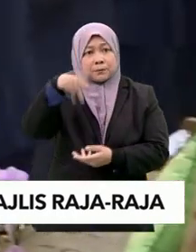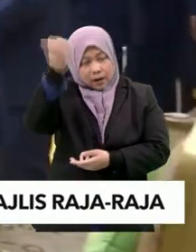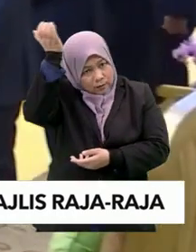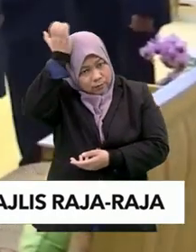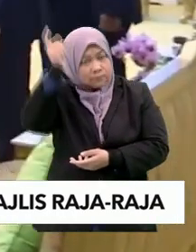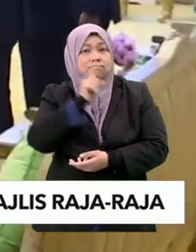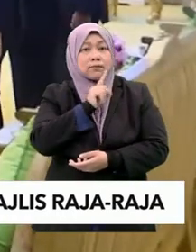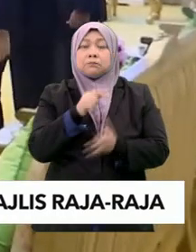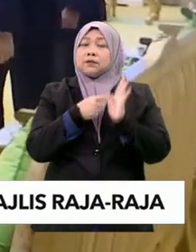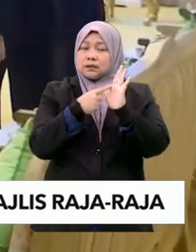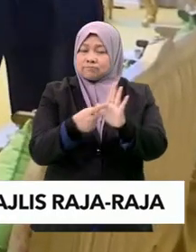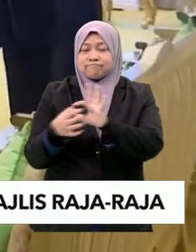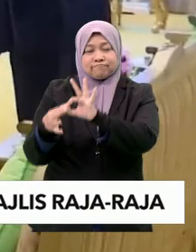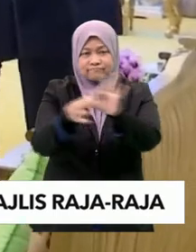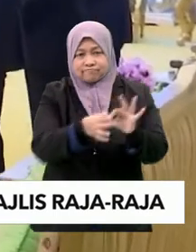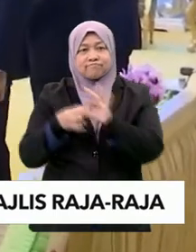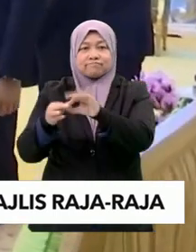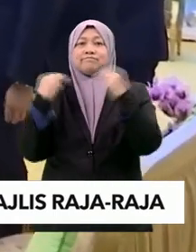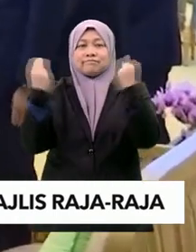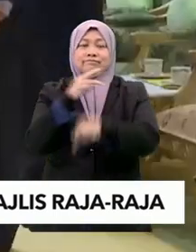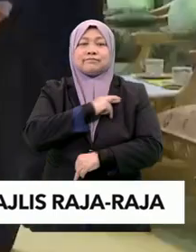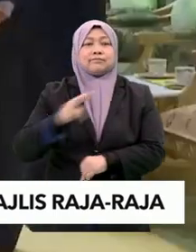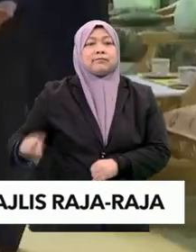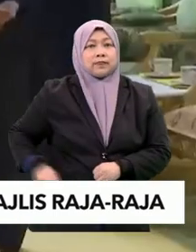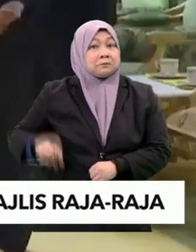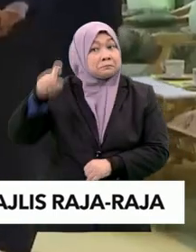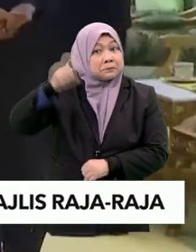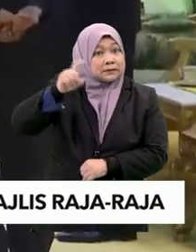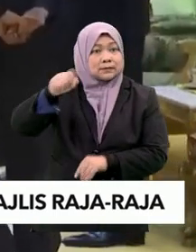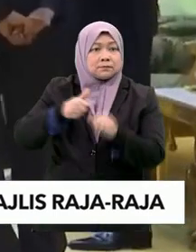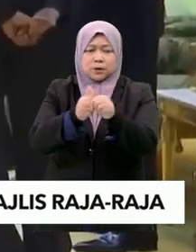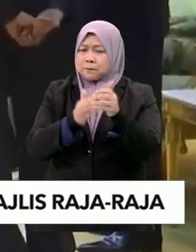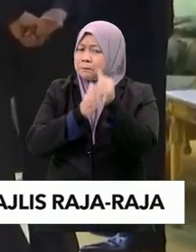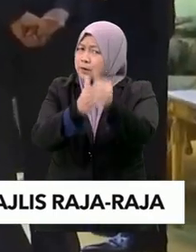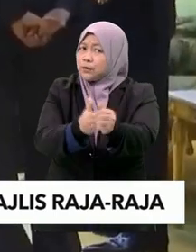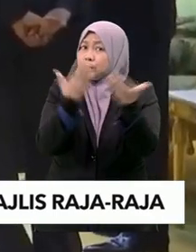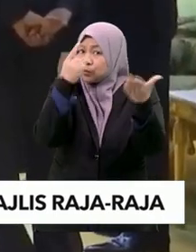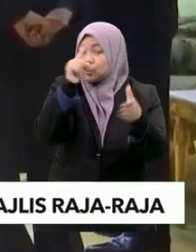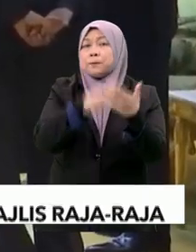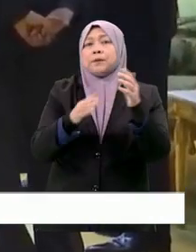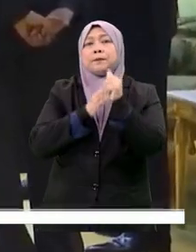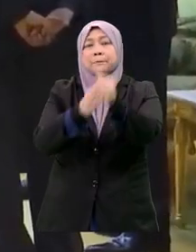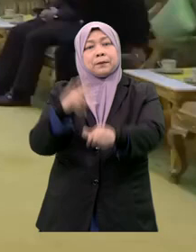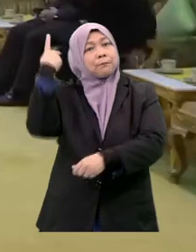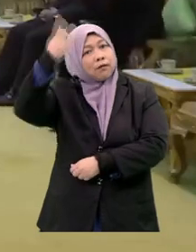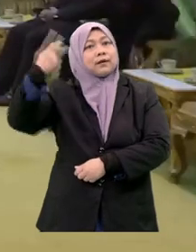juga tanda muafakat Majlis raja-raja yang in